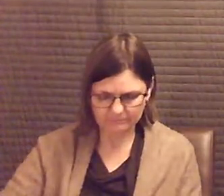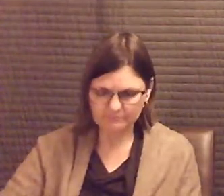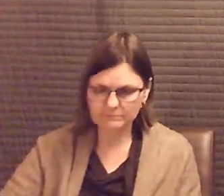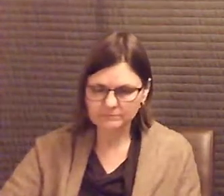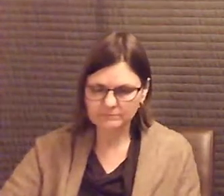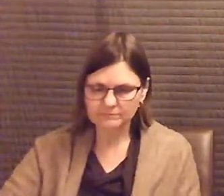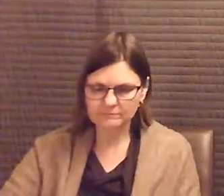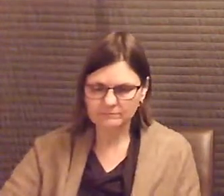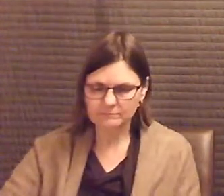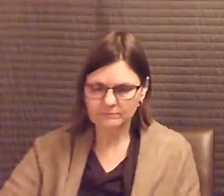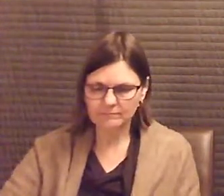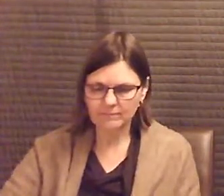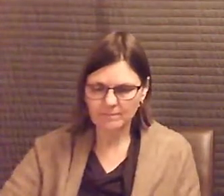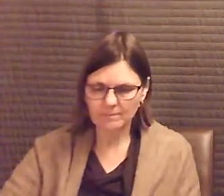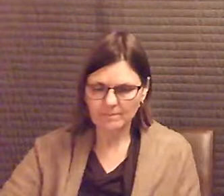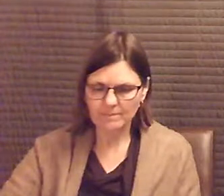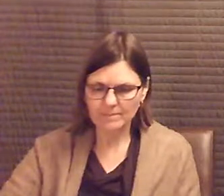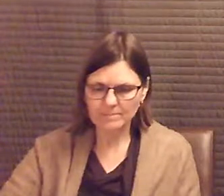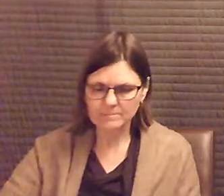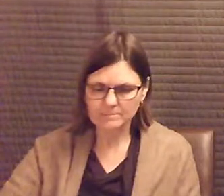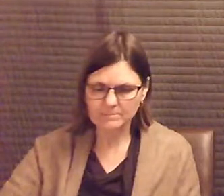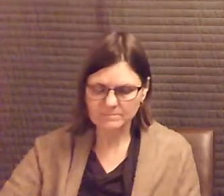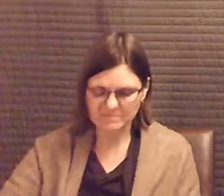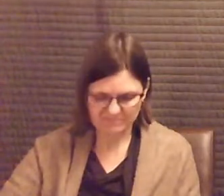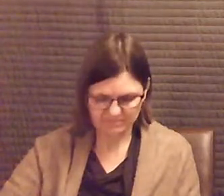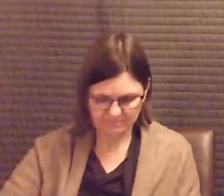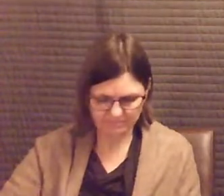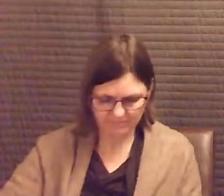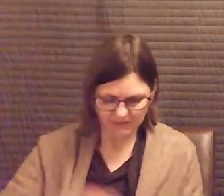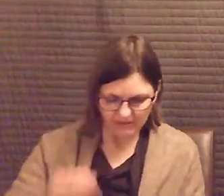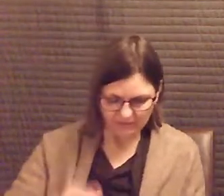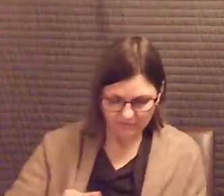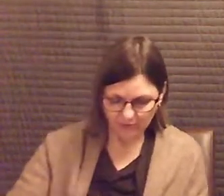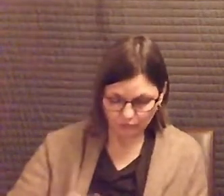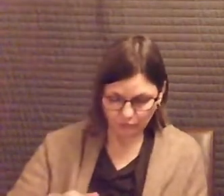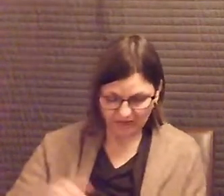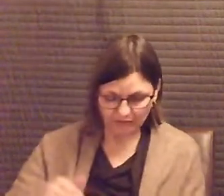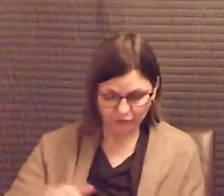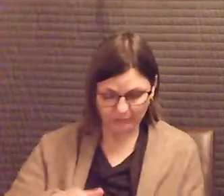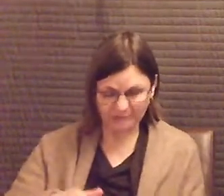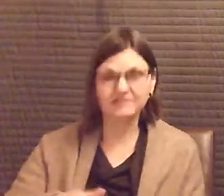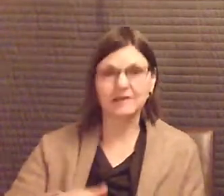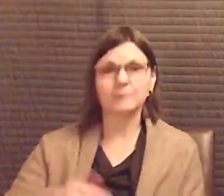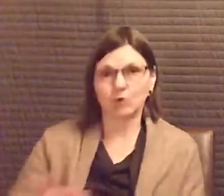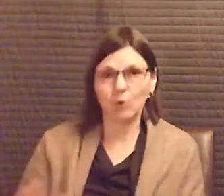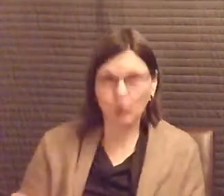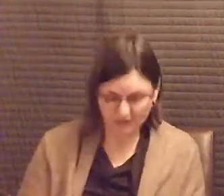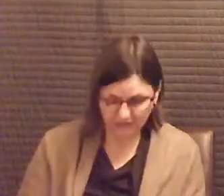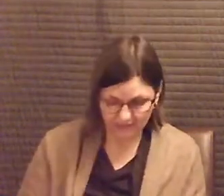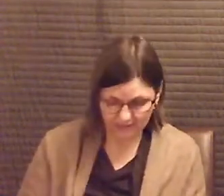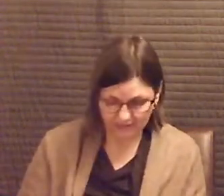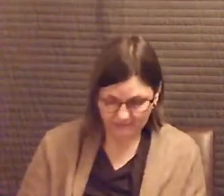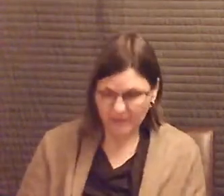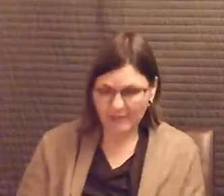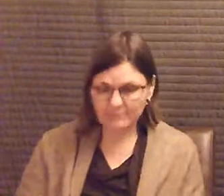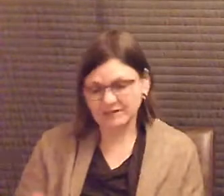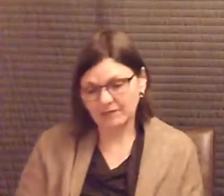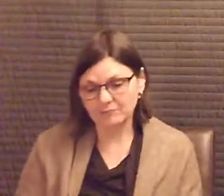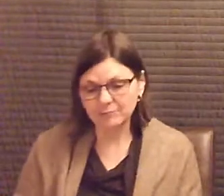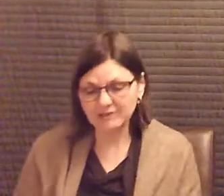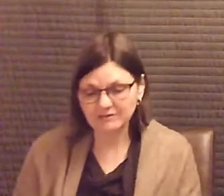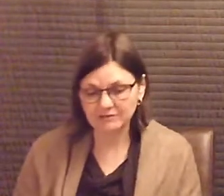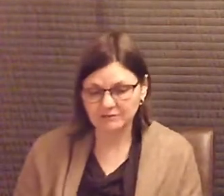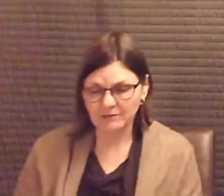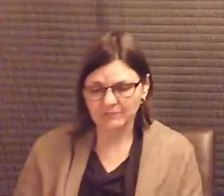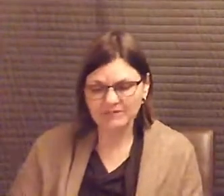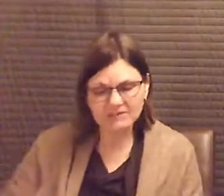hadden we het al de kema de ietsje bij mozes bouwt hoewel sommige die stem gehoord kleine hebben zijn